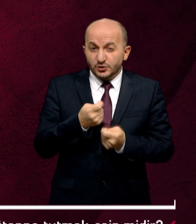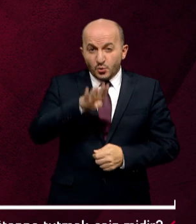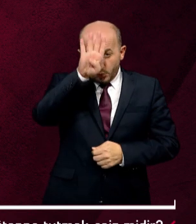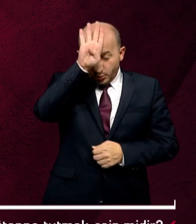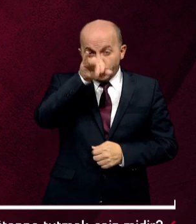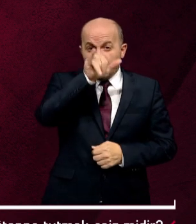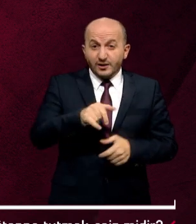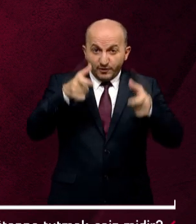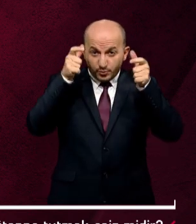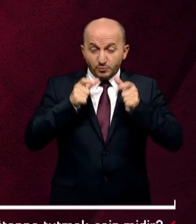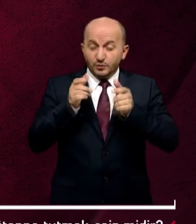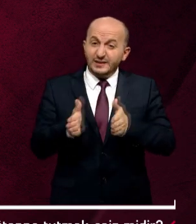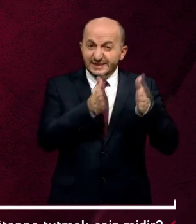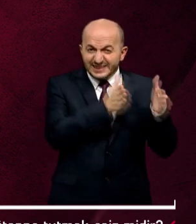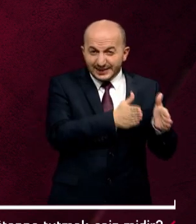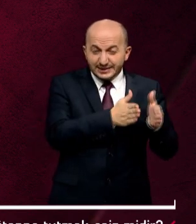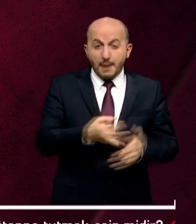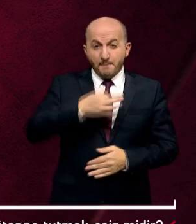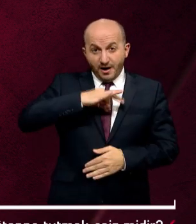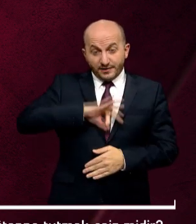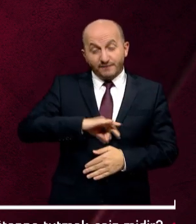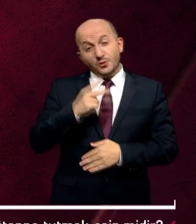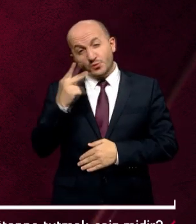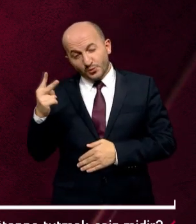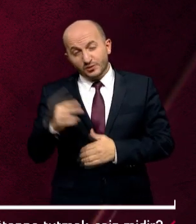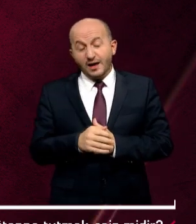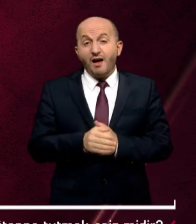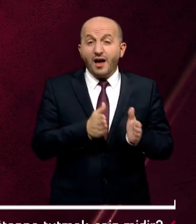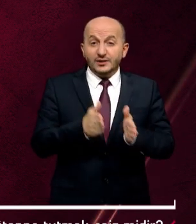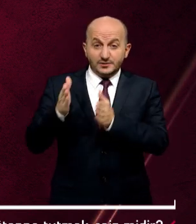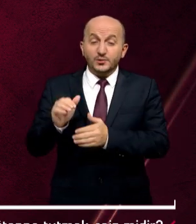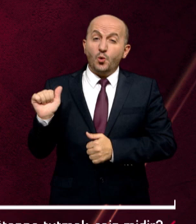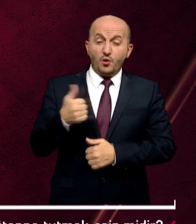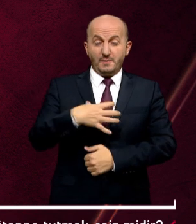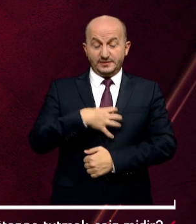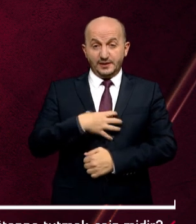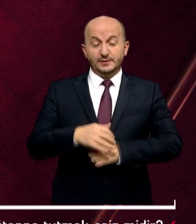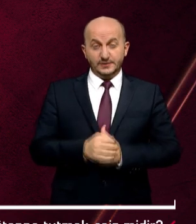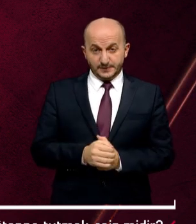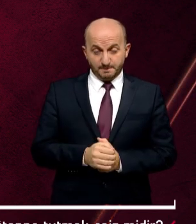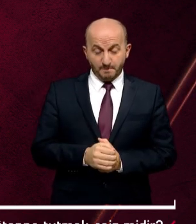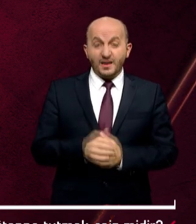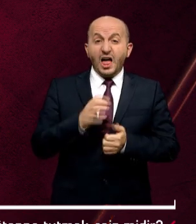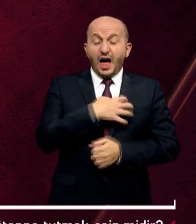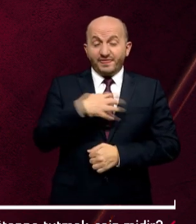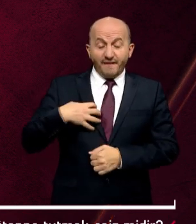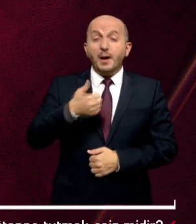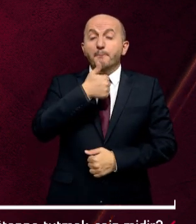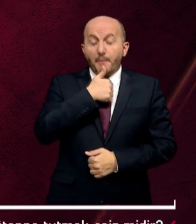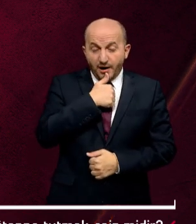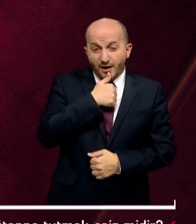ve yükümlülükleri yanında manevi boyutu da ayrı bir öneme sahiptir. Anne ve